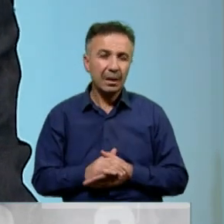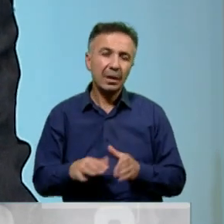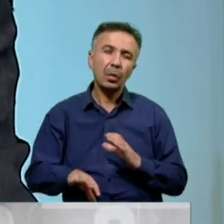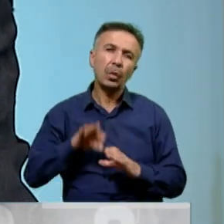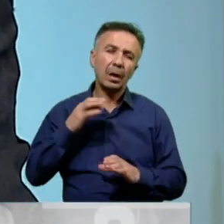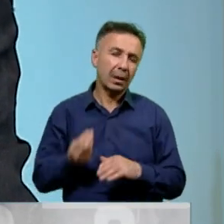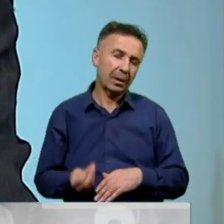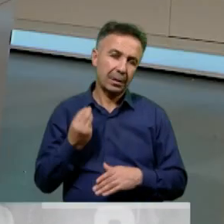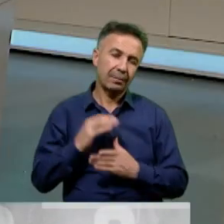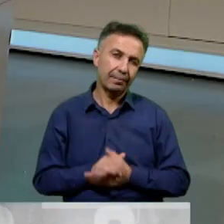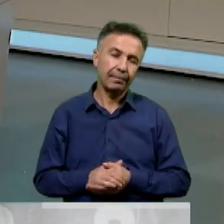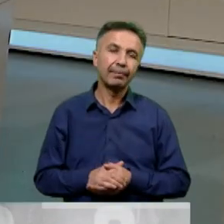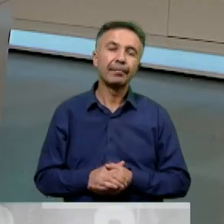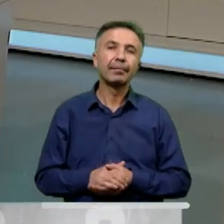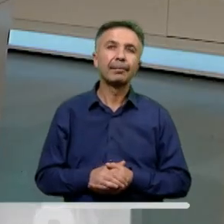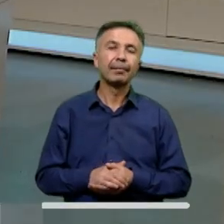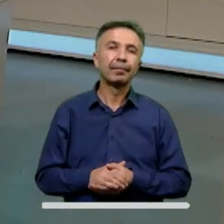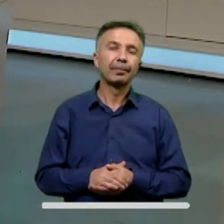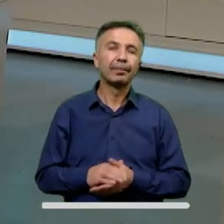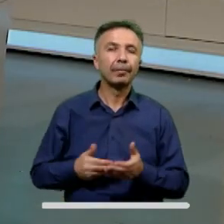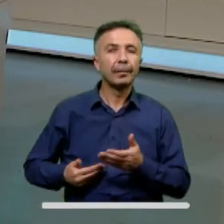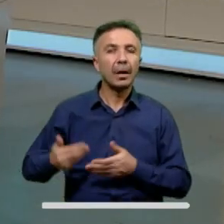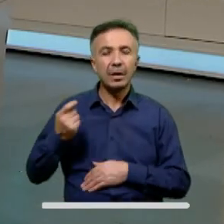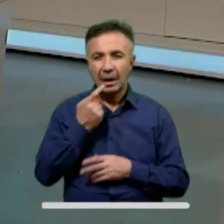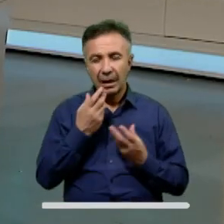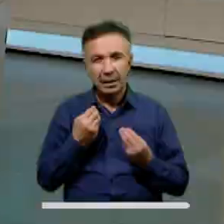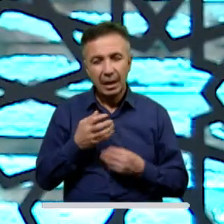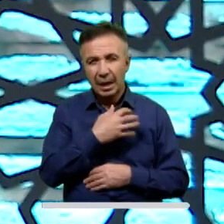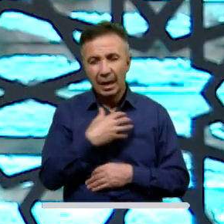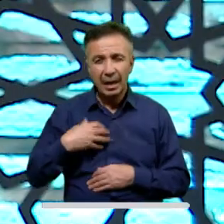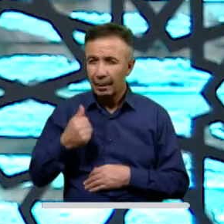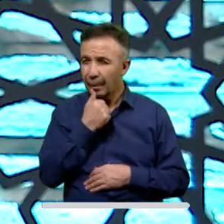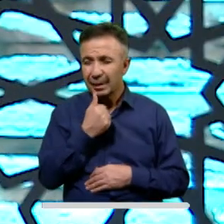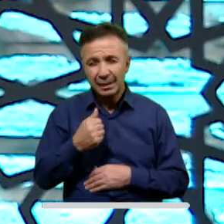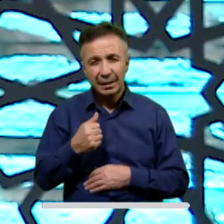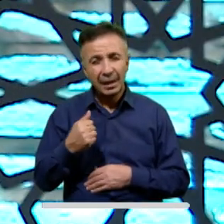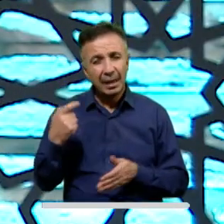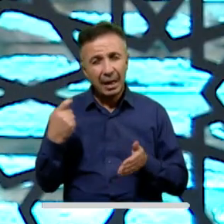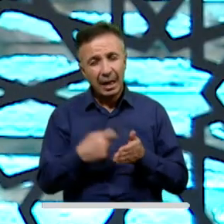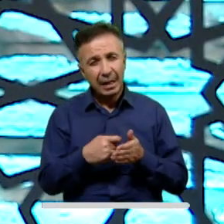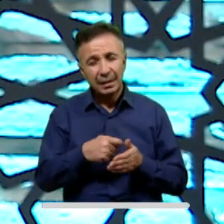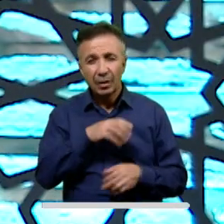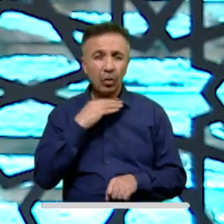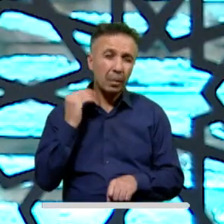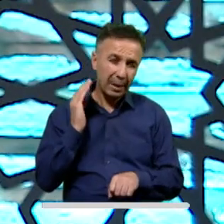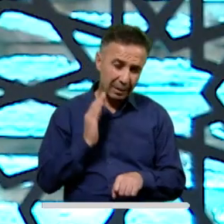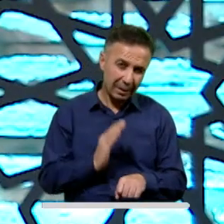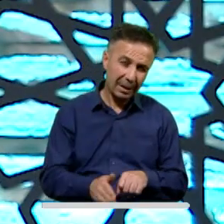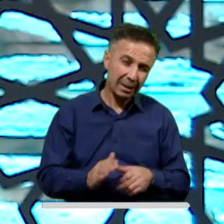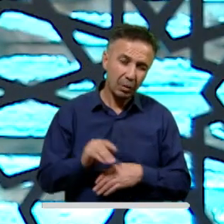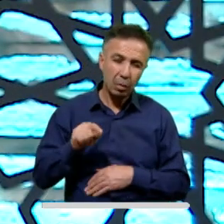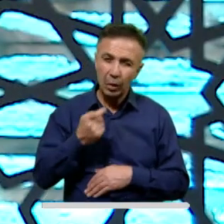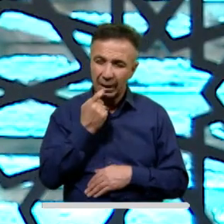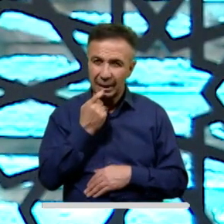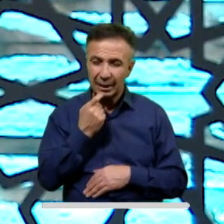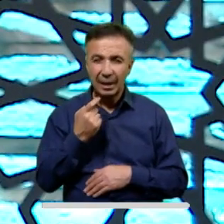çıksın. Peki. Daha önceki yıllarda hep anne babası adına kesmiş. Yani onlar da vefat etmişler. Evet, onlar adına da kesmiş. Yani. Bu yıl